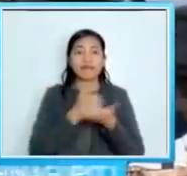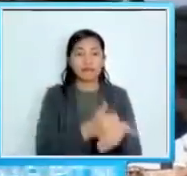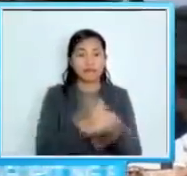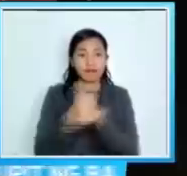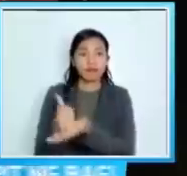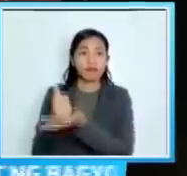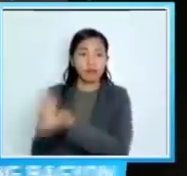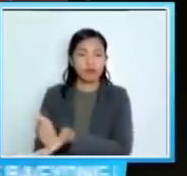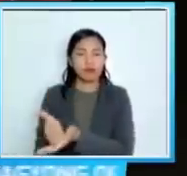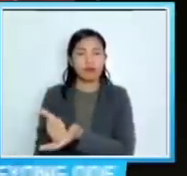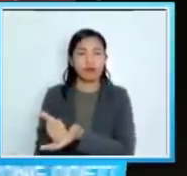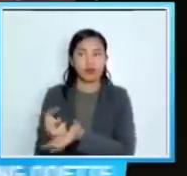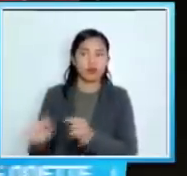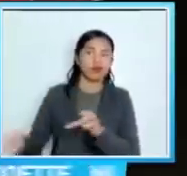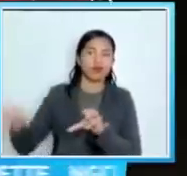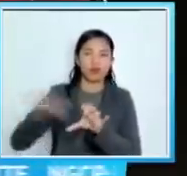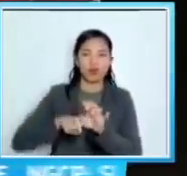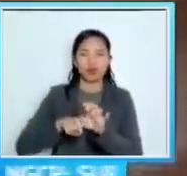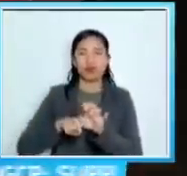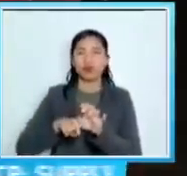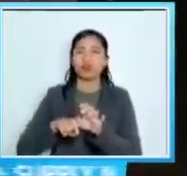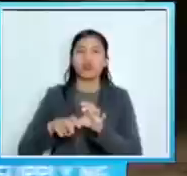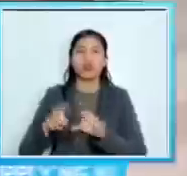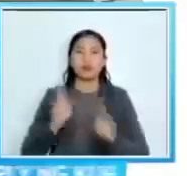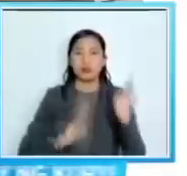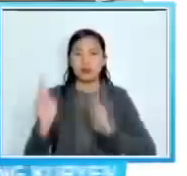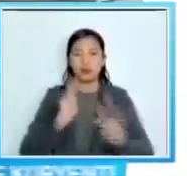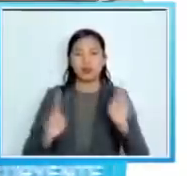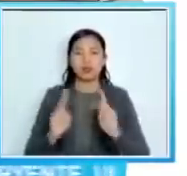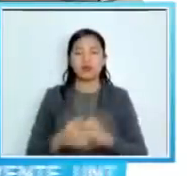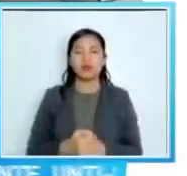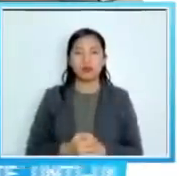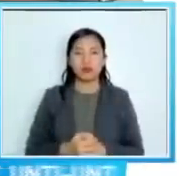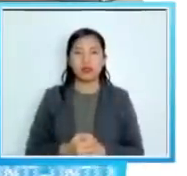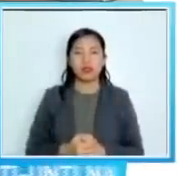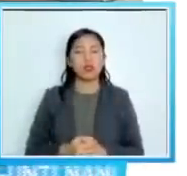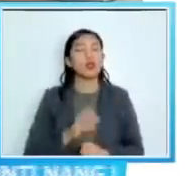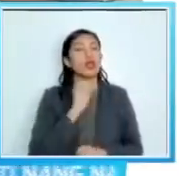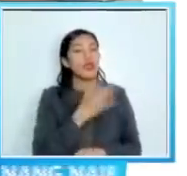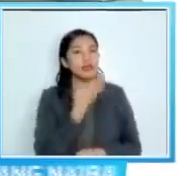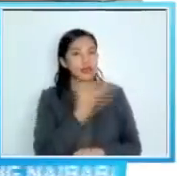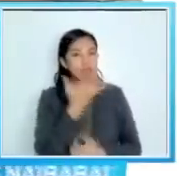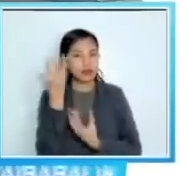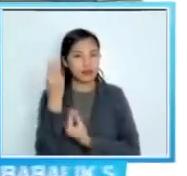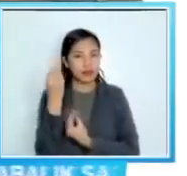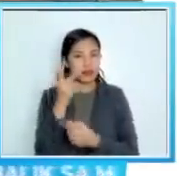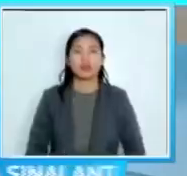yung mga ibang mga residente. Connie. Maraming salamat sa yung update sa amin at ingat kayo dyan, JP